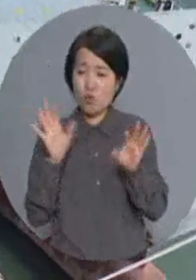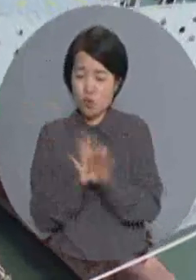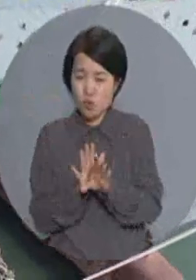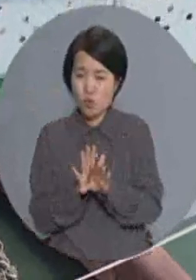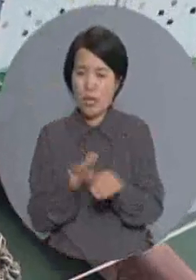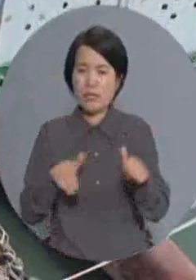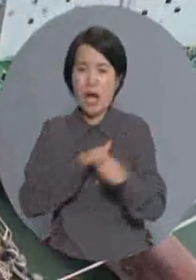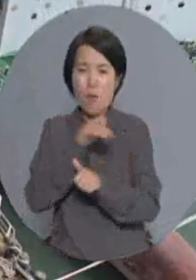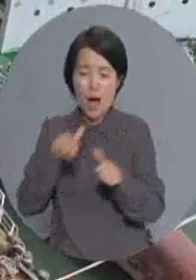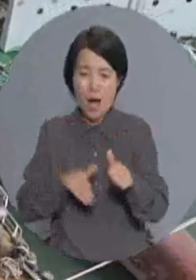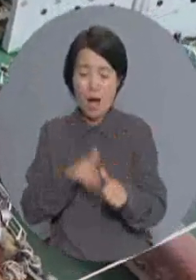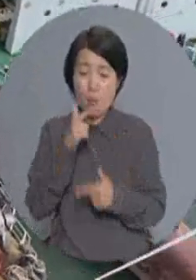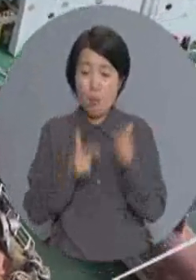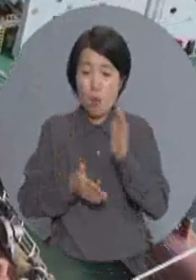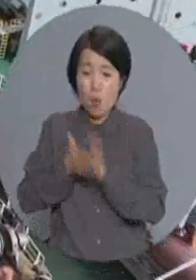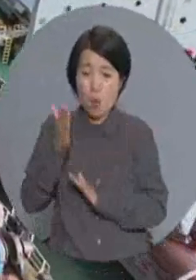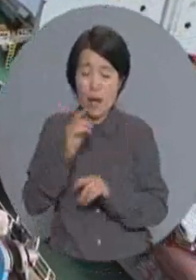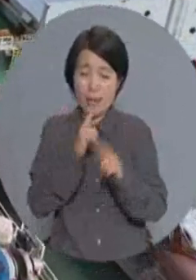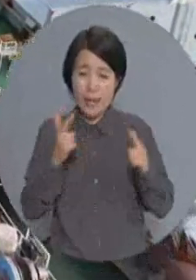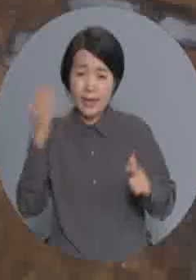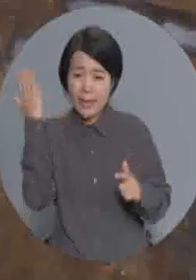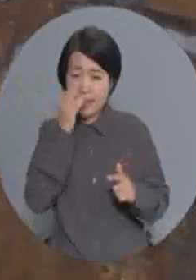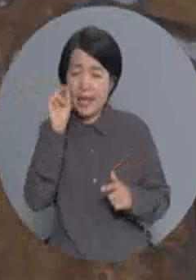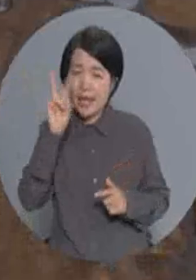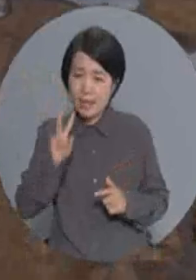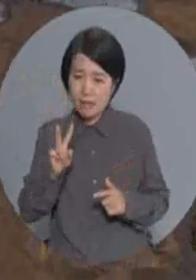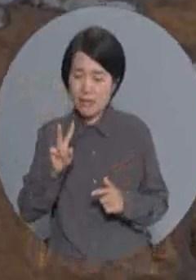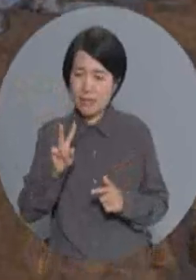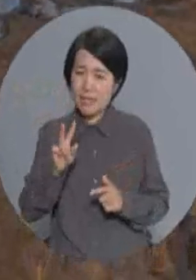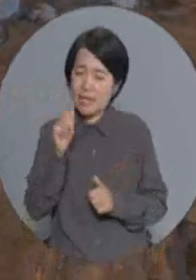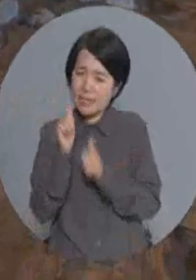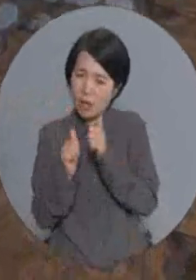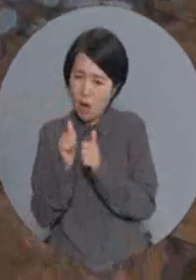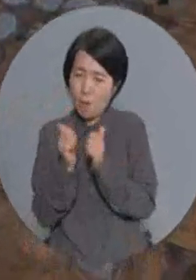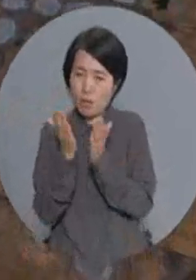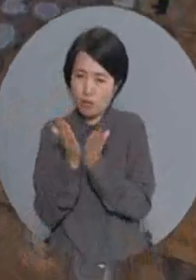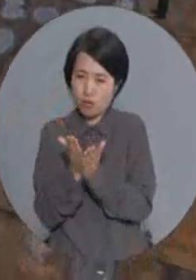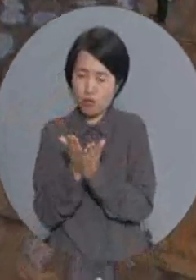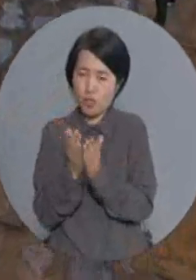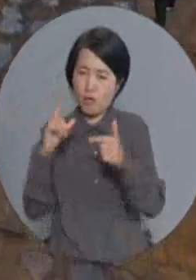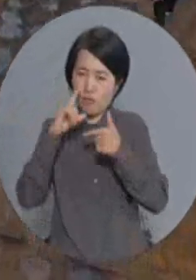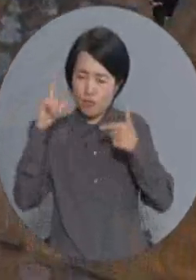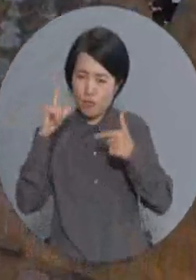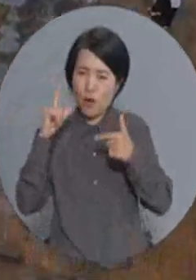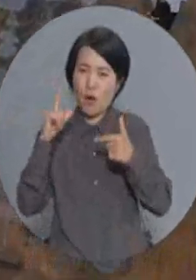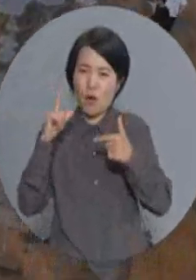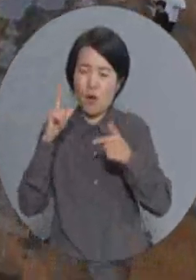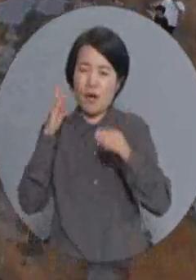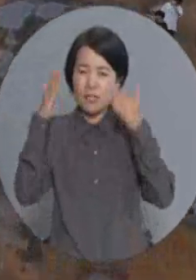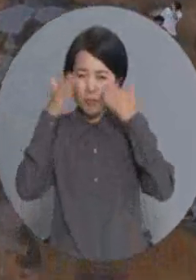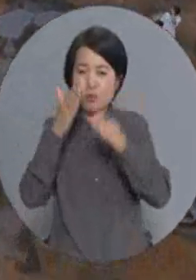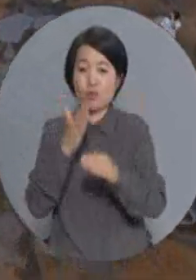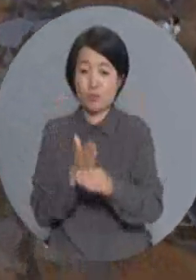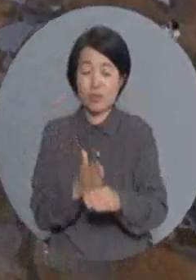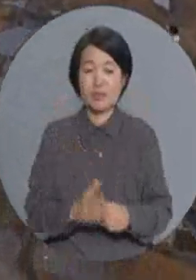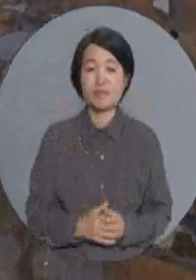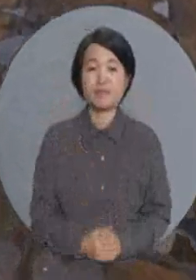가운데 목포시가 다양한 친환경 에너지 시험평가에 본산으로 떠오르고 있습니다 MBC 뉴스 신광하